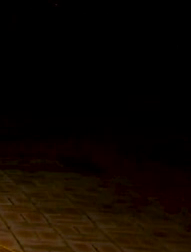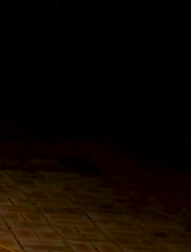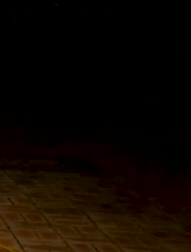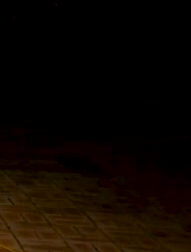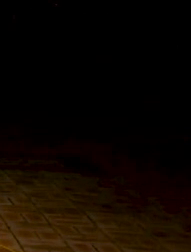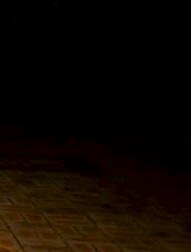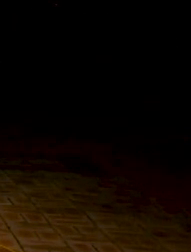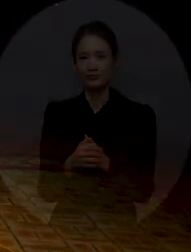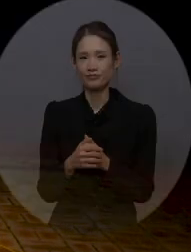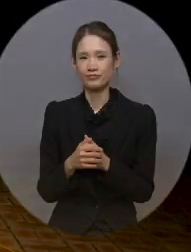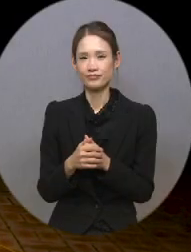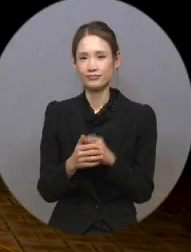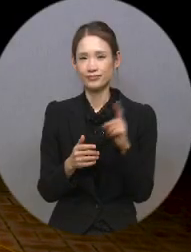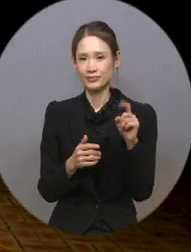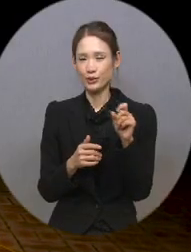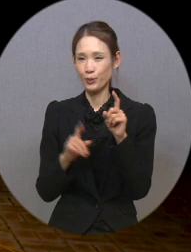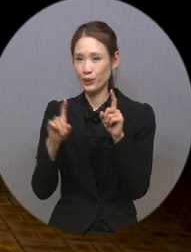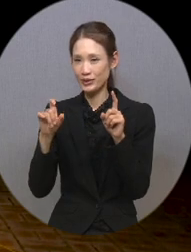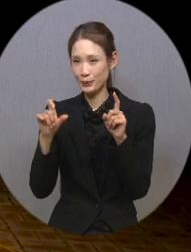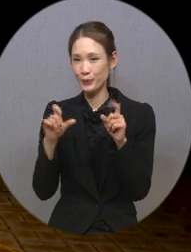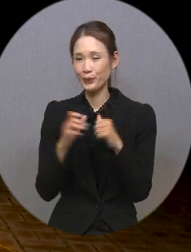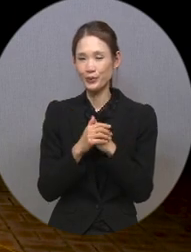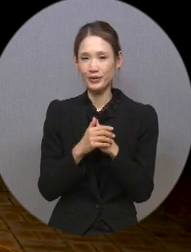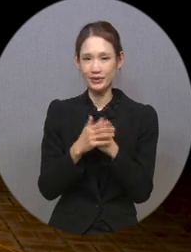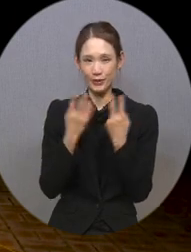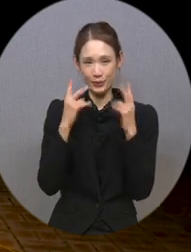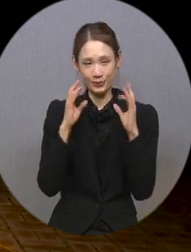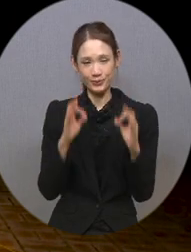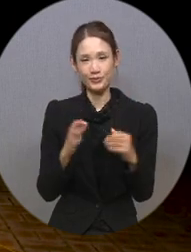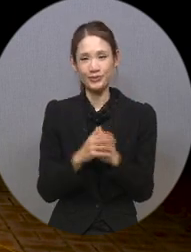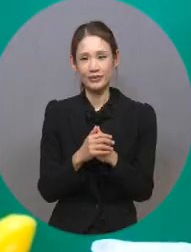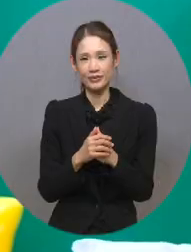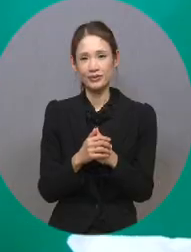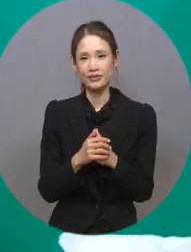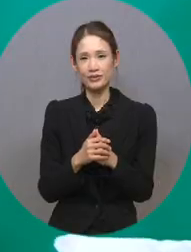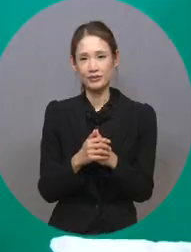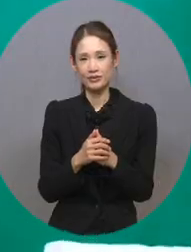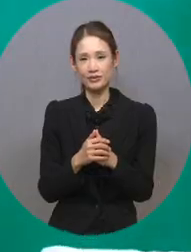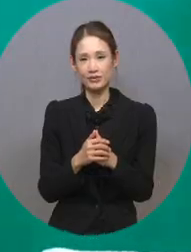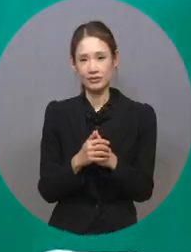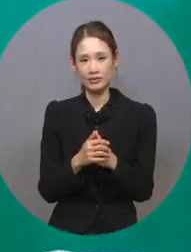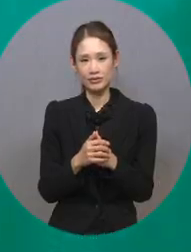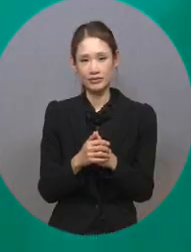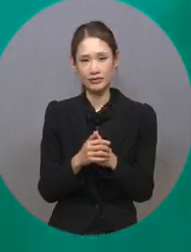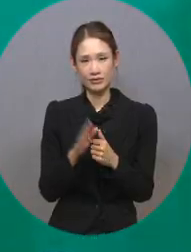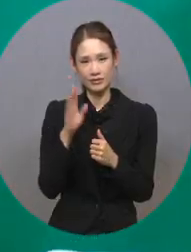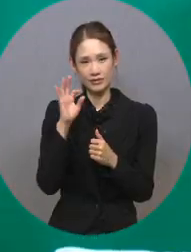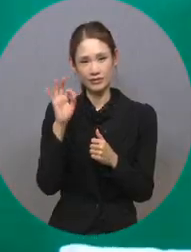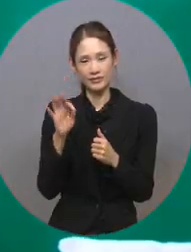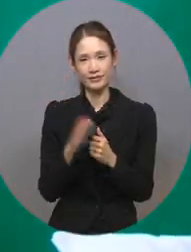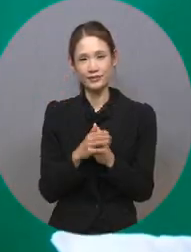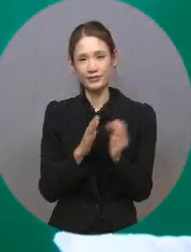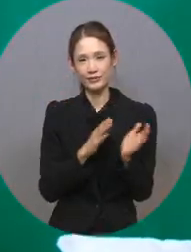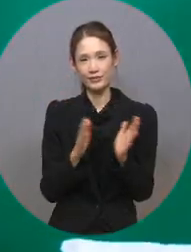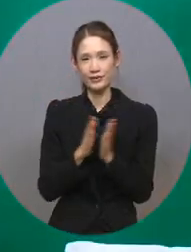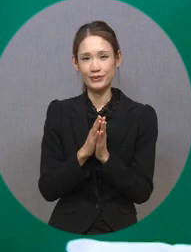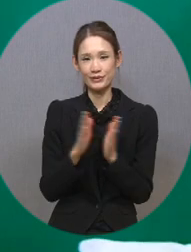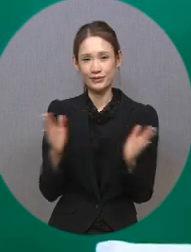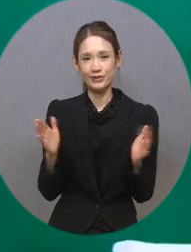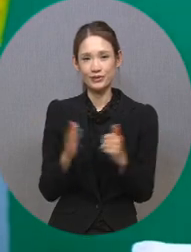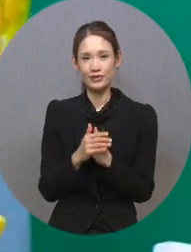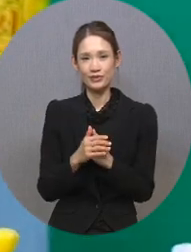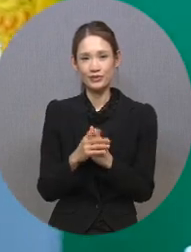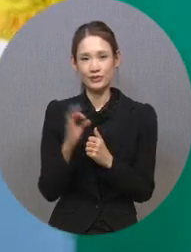어서오세요. 네, 15초, 15초 잘 적절하게. 네. 카메라 앞에 정면 보시고요. 네. 앞에 보시고 준비. 출발!